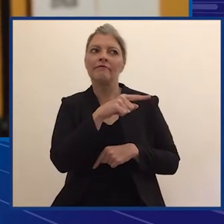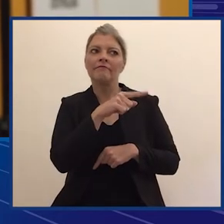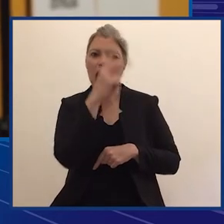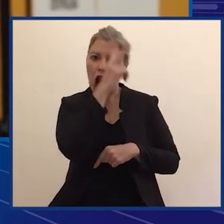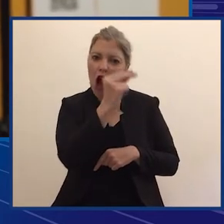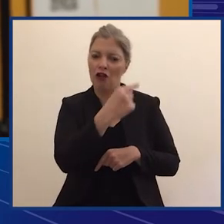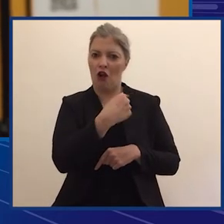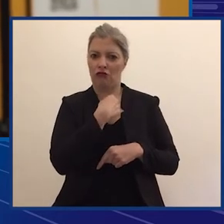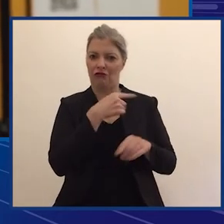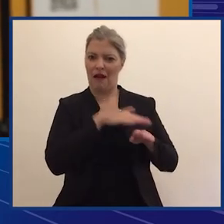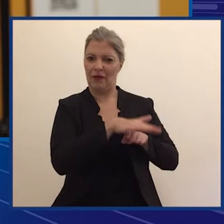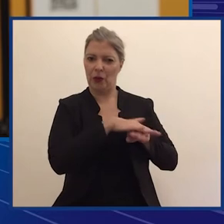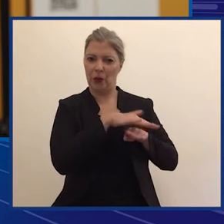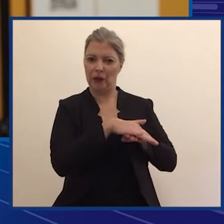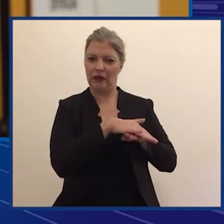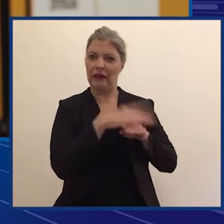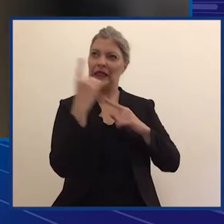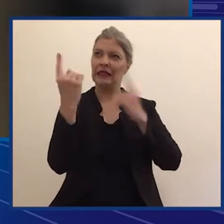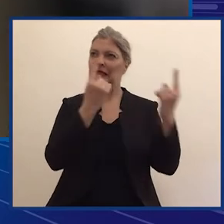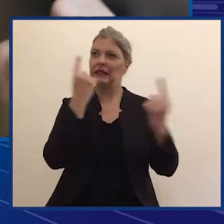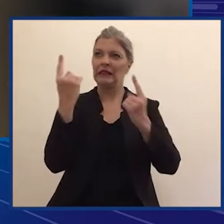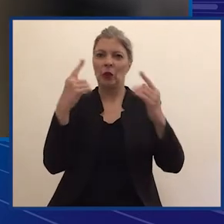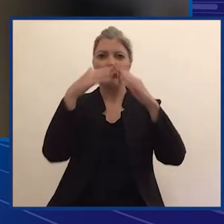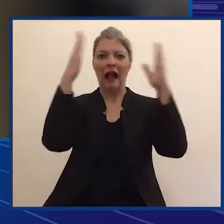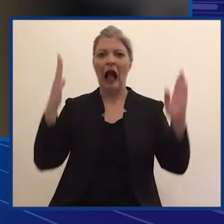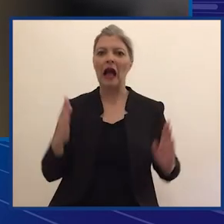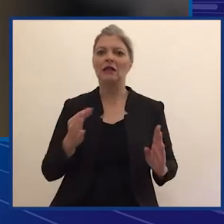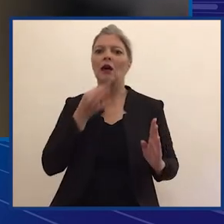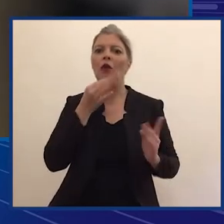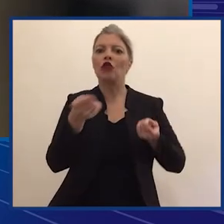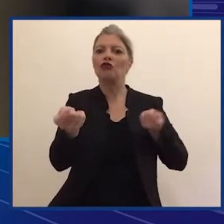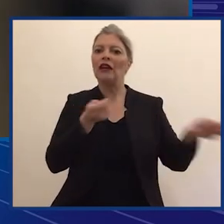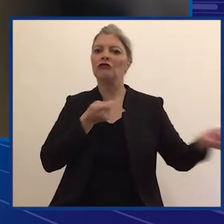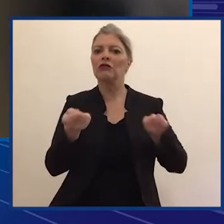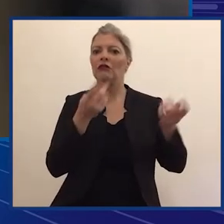costruire intorno a noi una realtà che in qualche modo, tra virgolette, ci coccola.